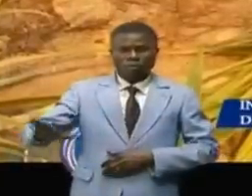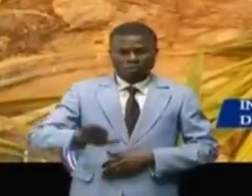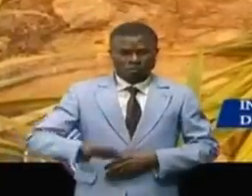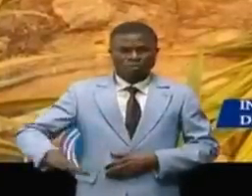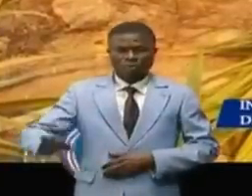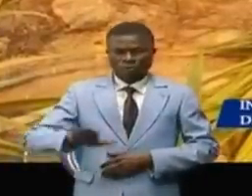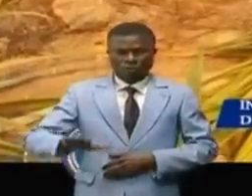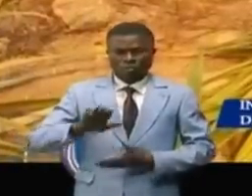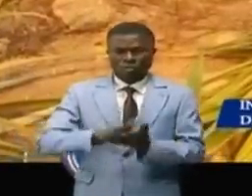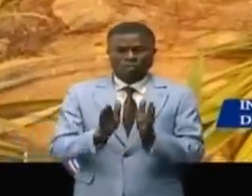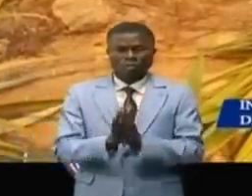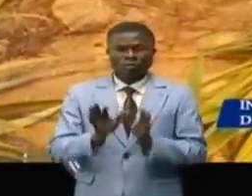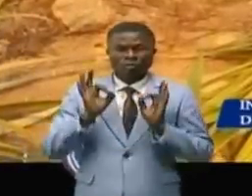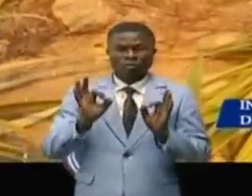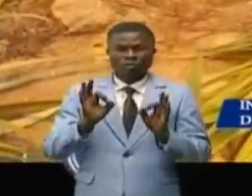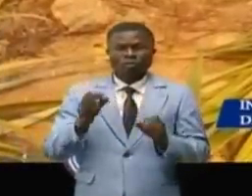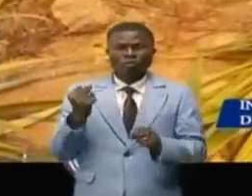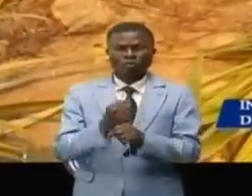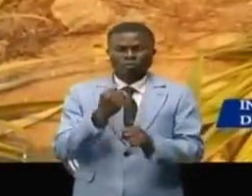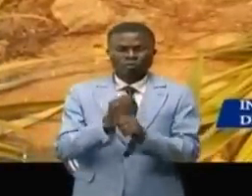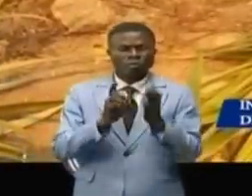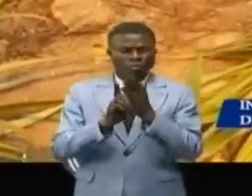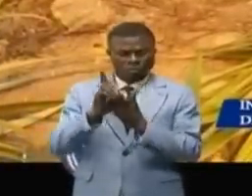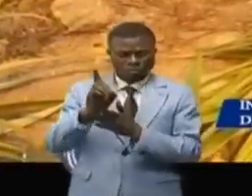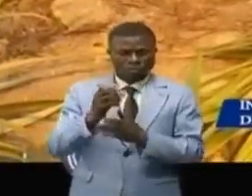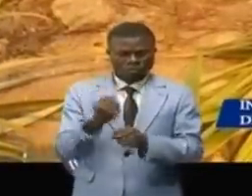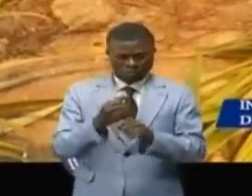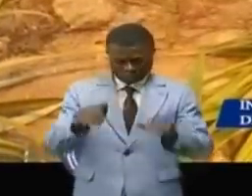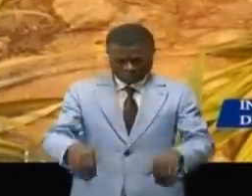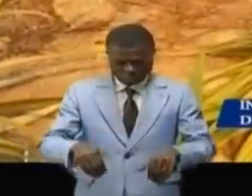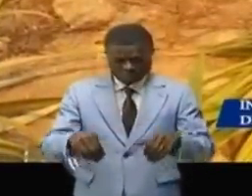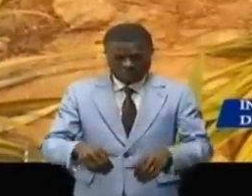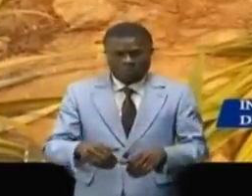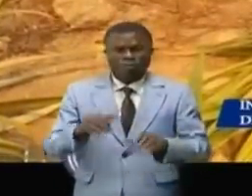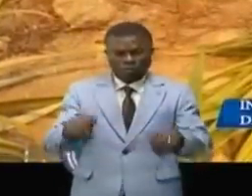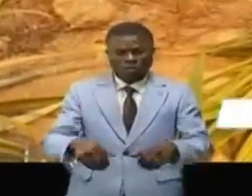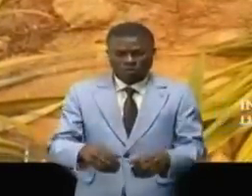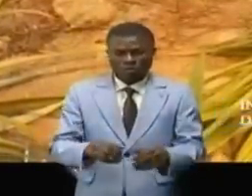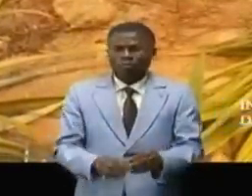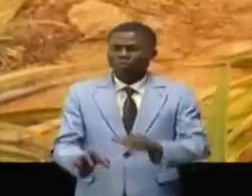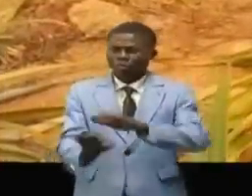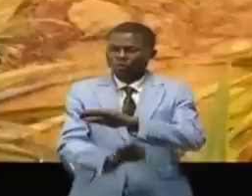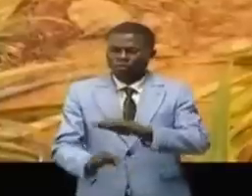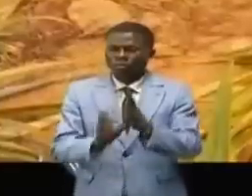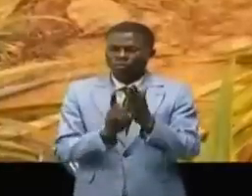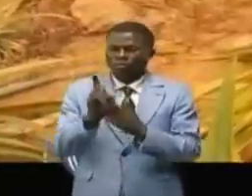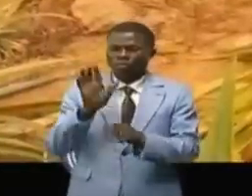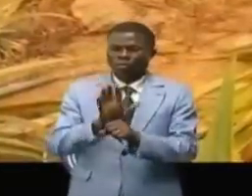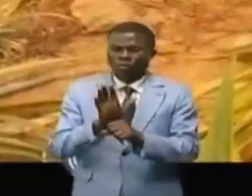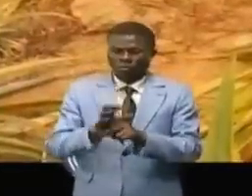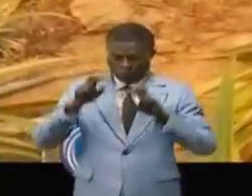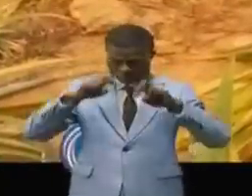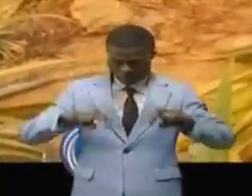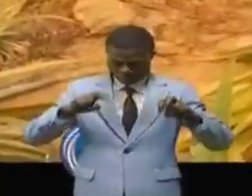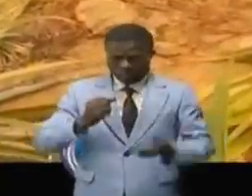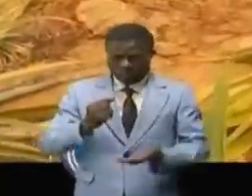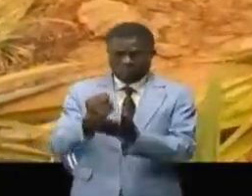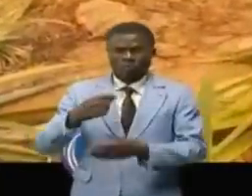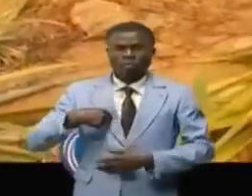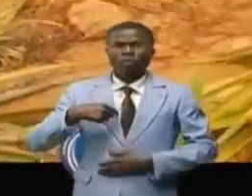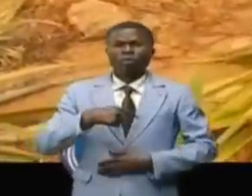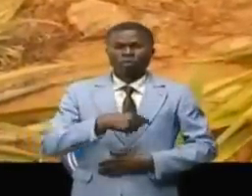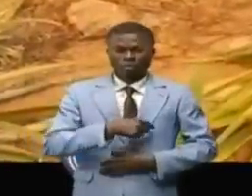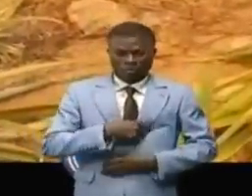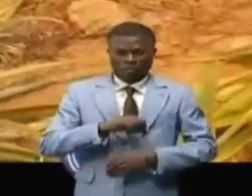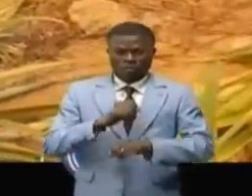développé sur base de l'agriculture parce que cette dernière est certainement base de tout développement cette recherche a conduit à mettre sur